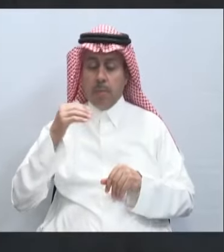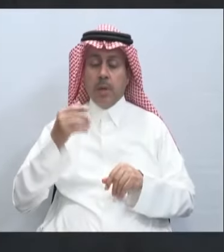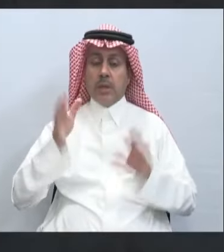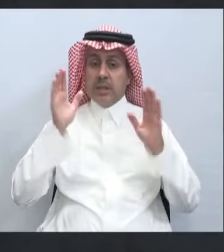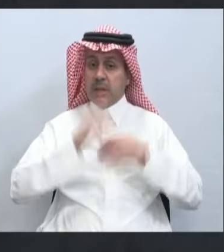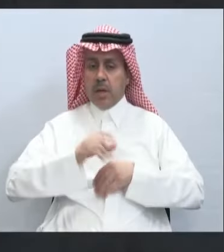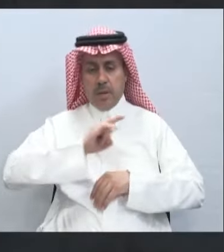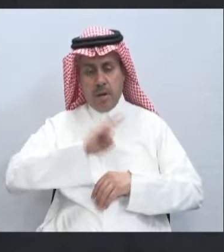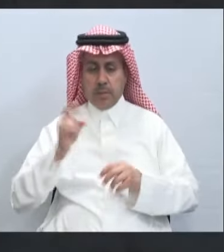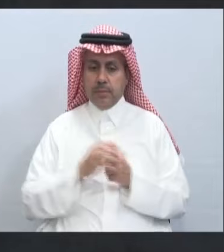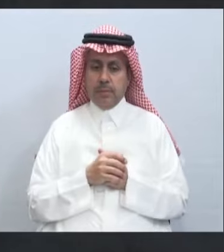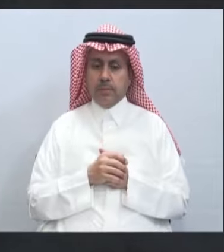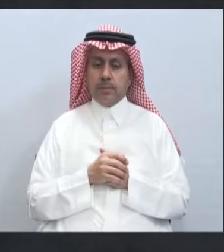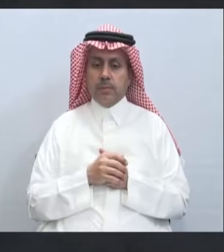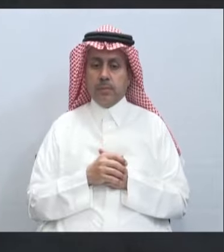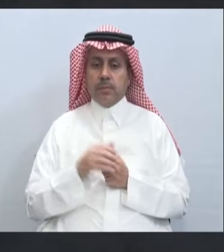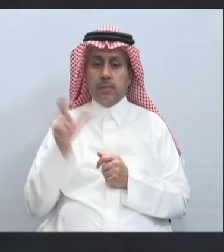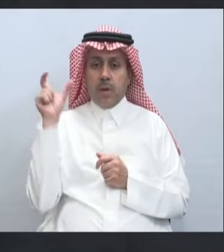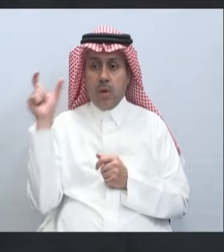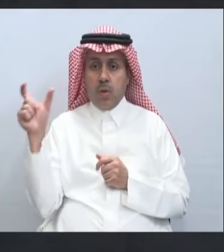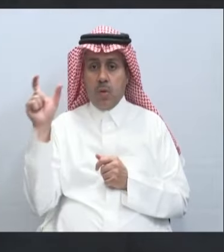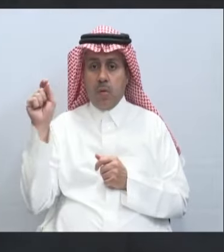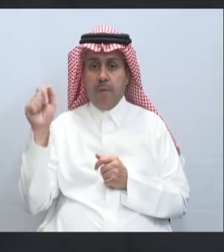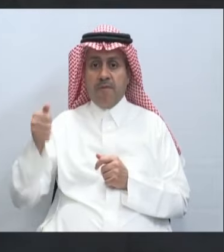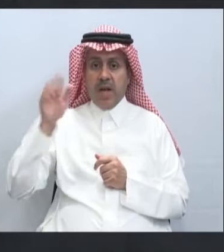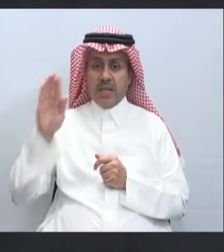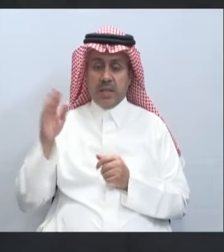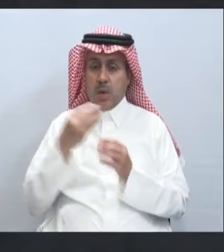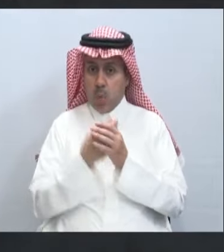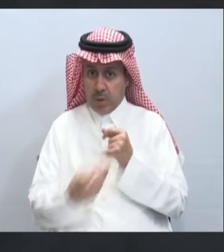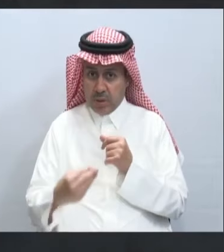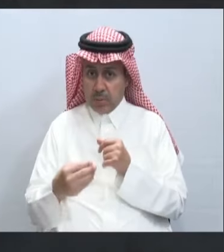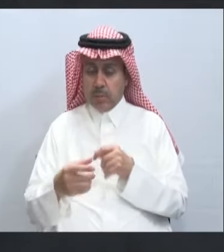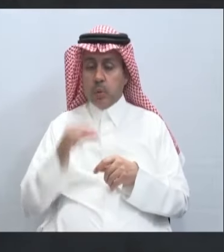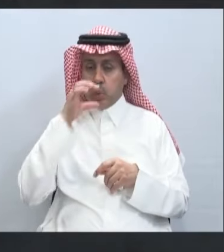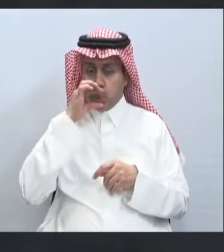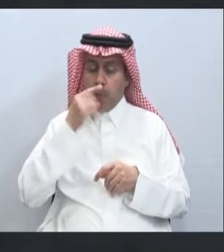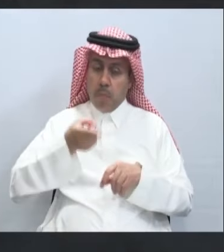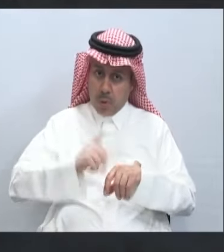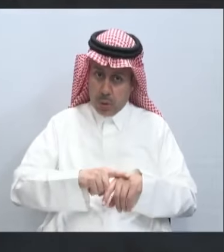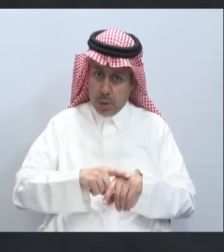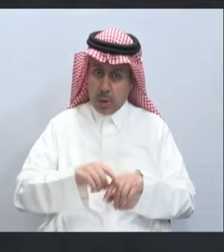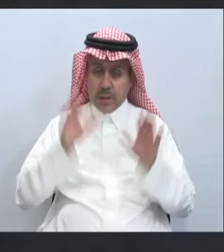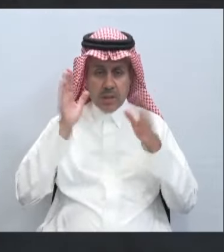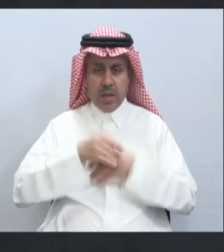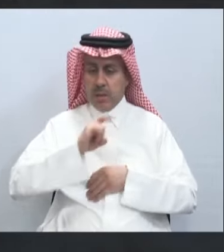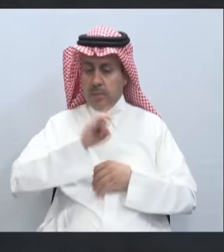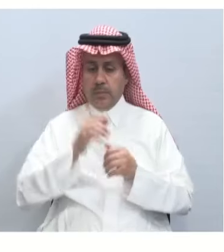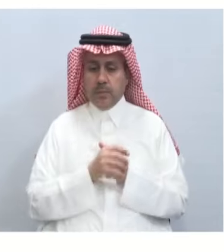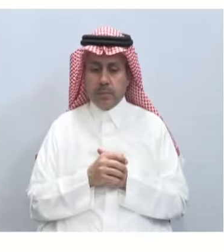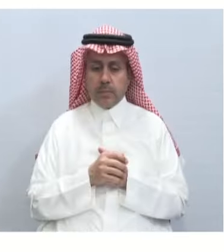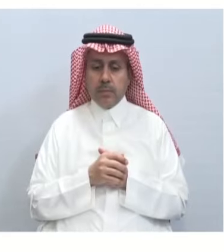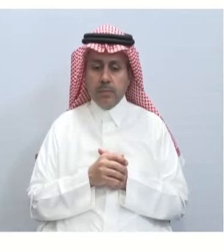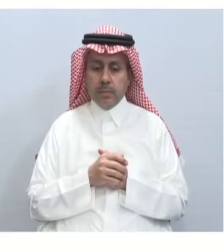كذلك كذلك النفساء تقضي ماذا تقضي الصيام دون الصلاه